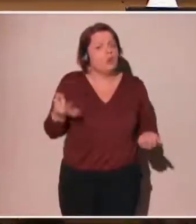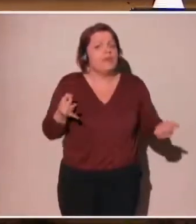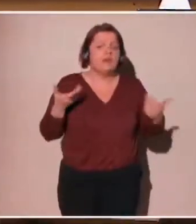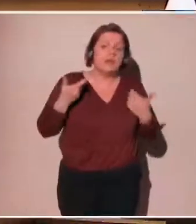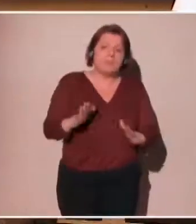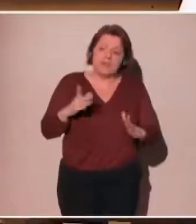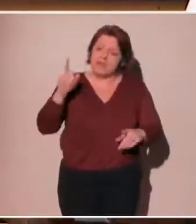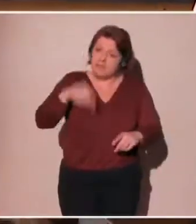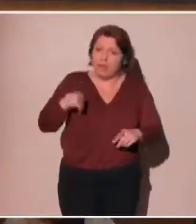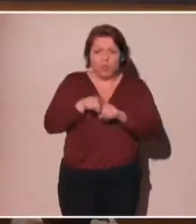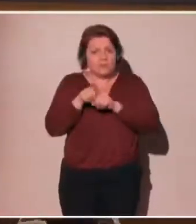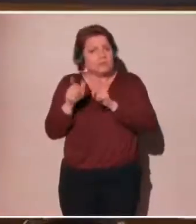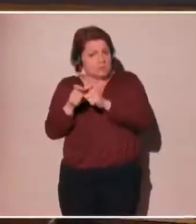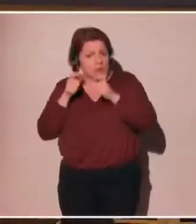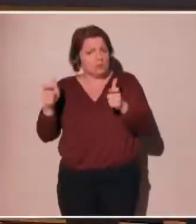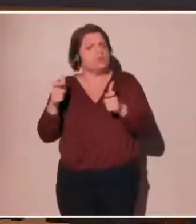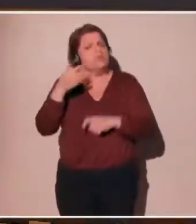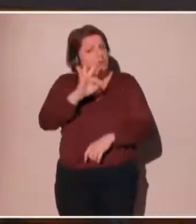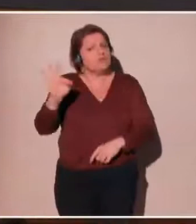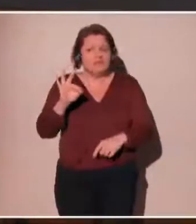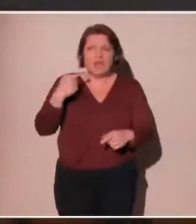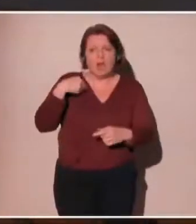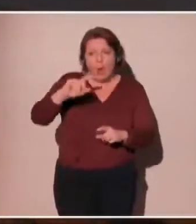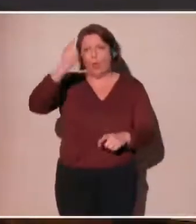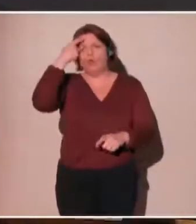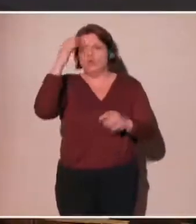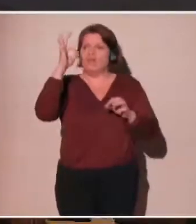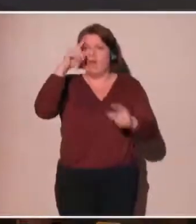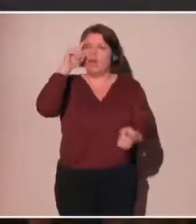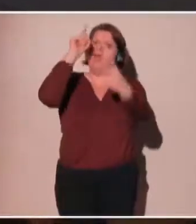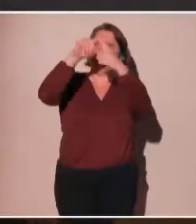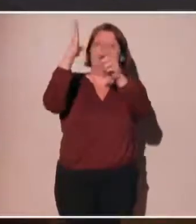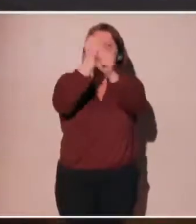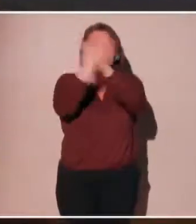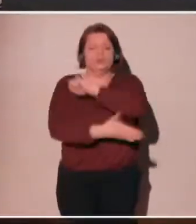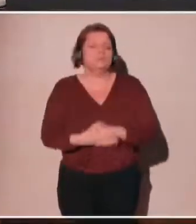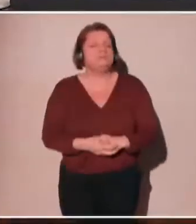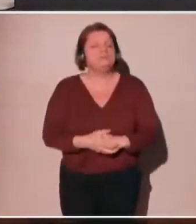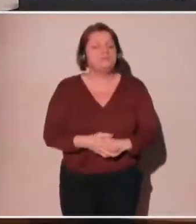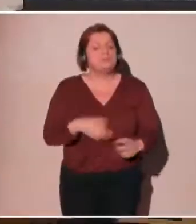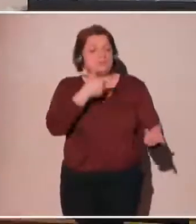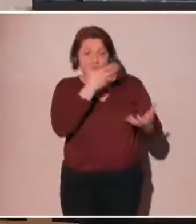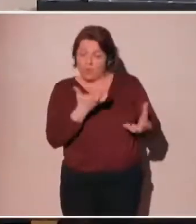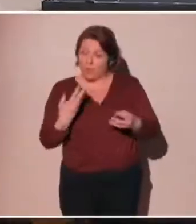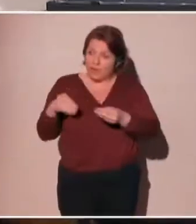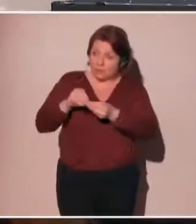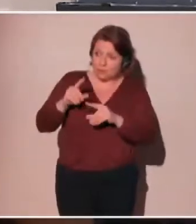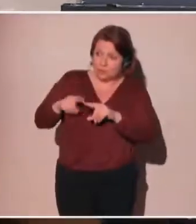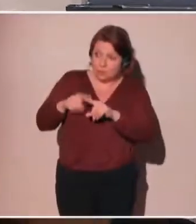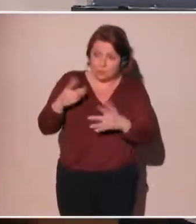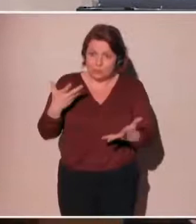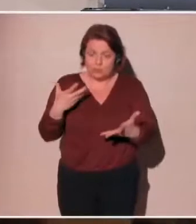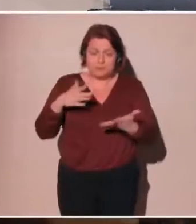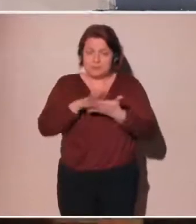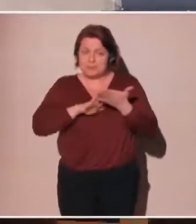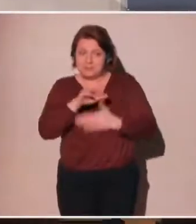les industriels français prennent la mesure des enjeux. Sam, you want to add something? Sorry, say it again. I was listening to that.